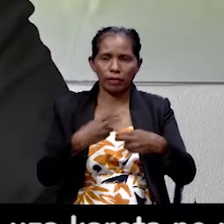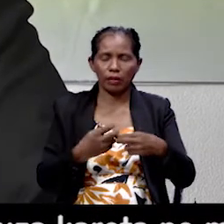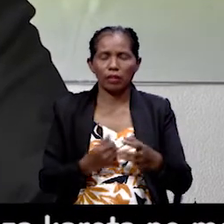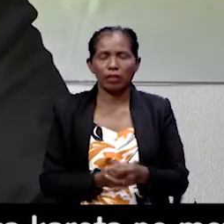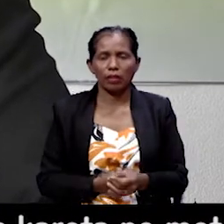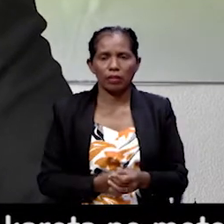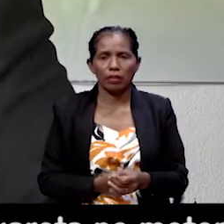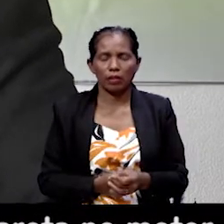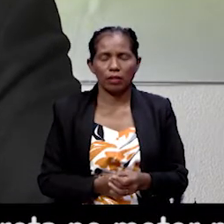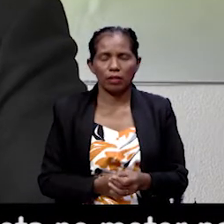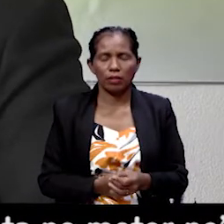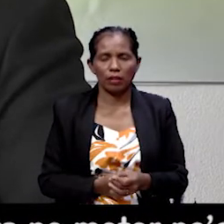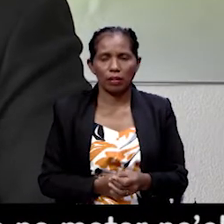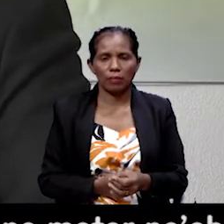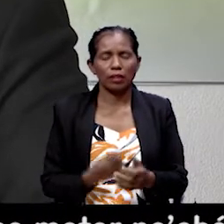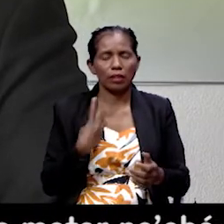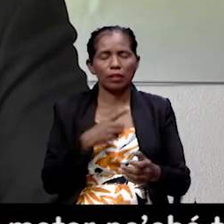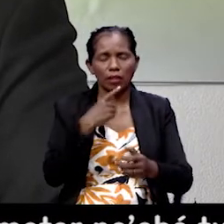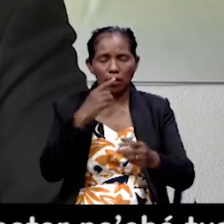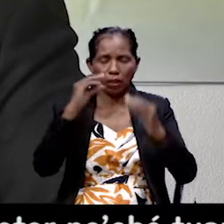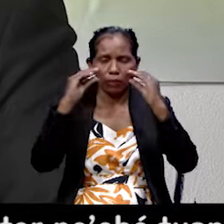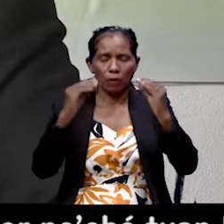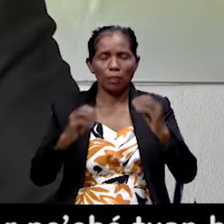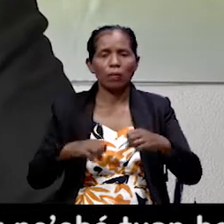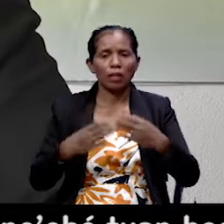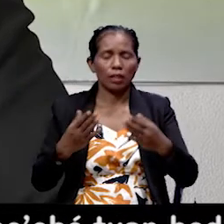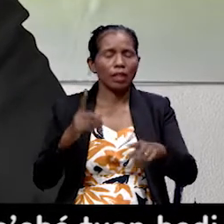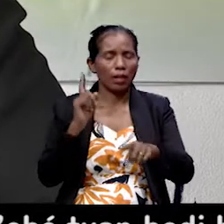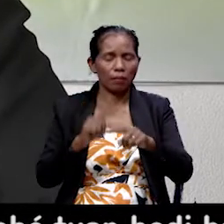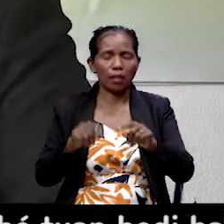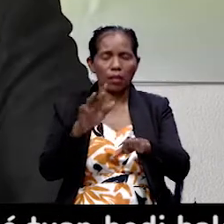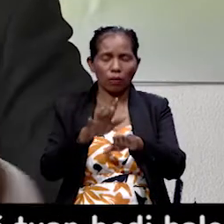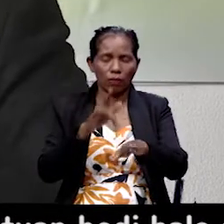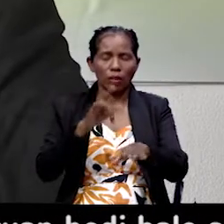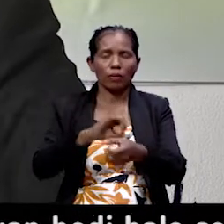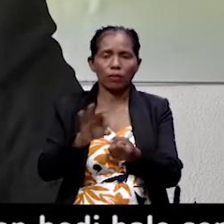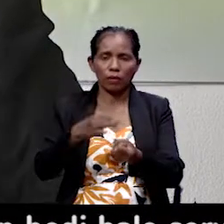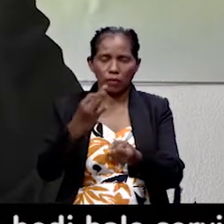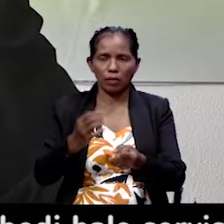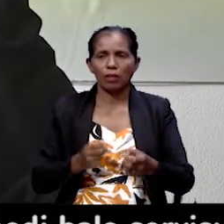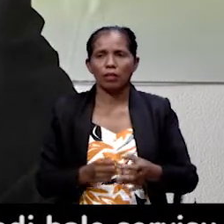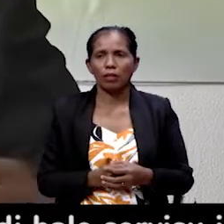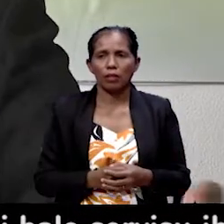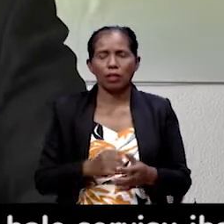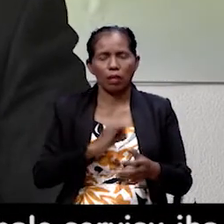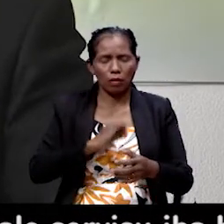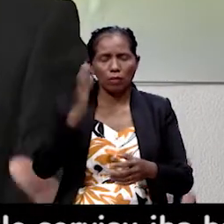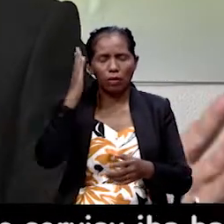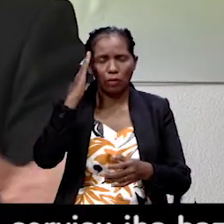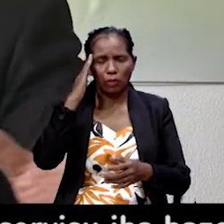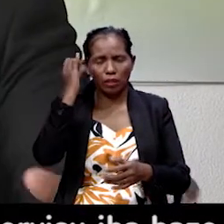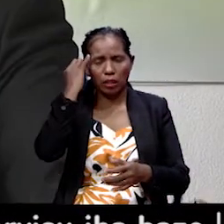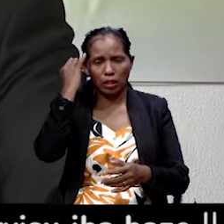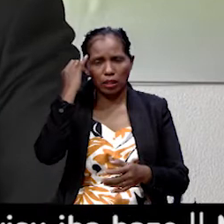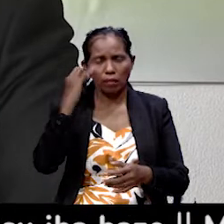menghindari COVID beredar tanpa, kalau tidak melalui karantina. Saya sendiri punya ide, kalau